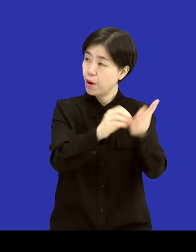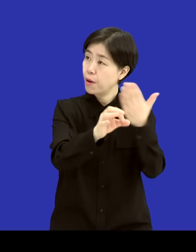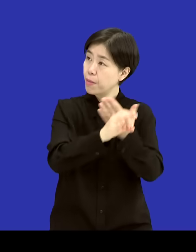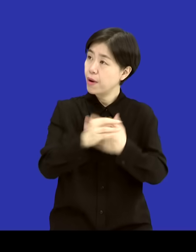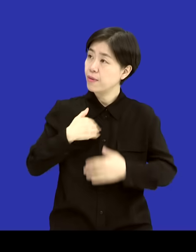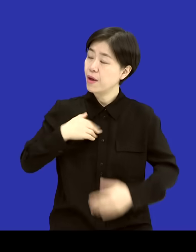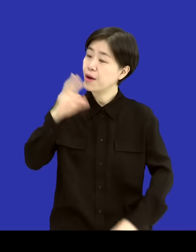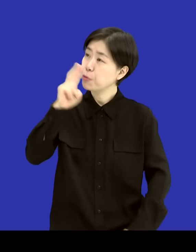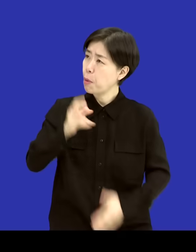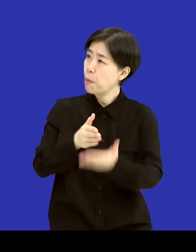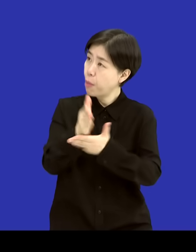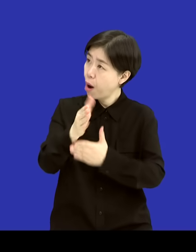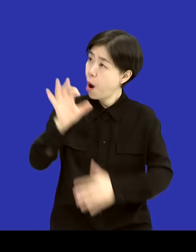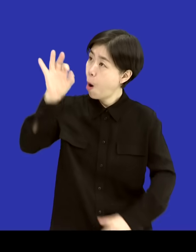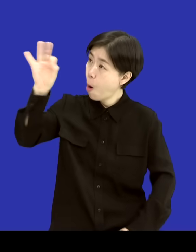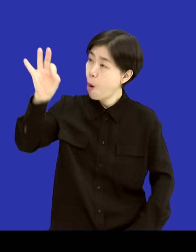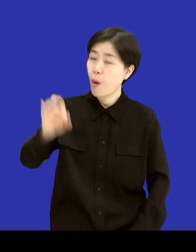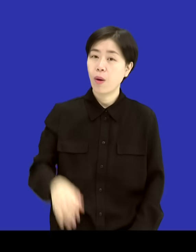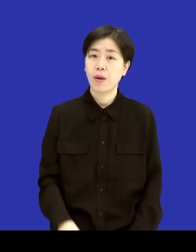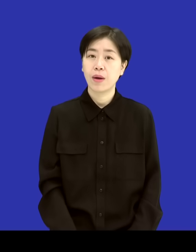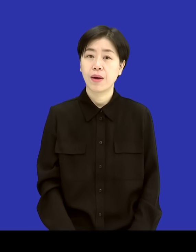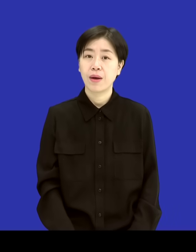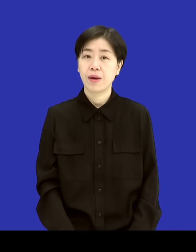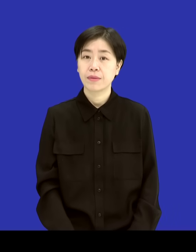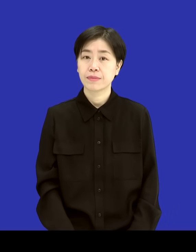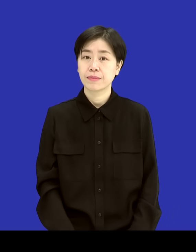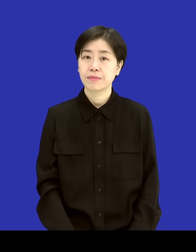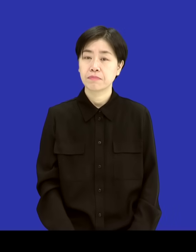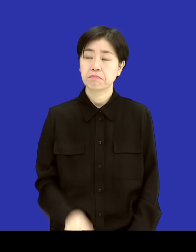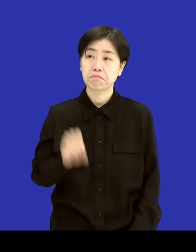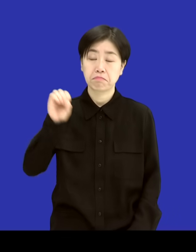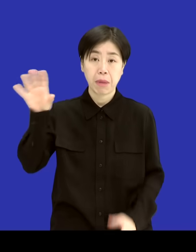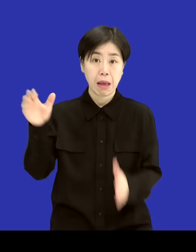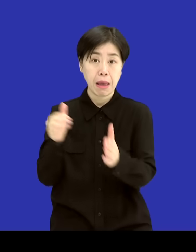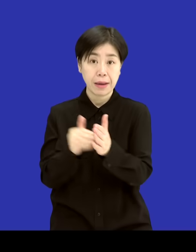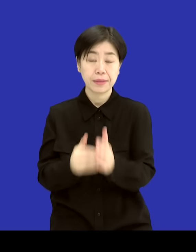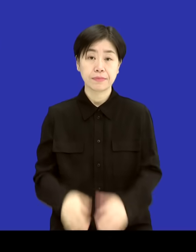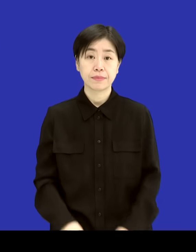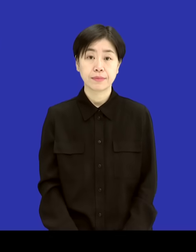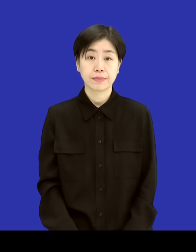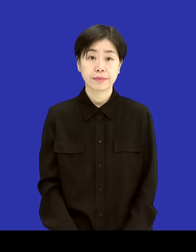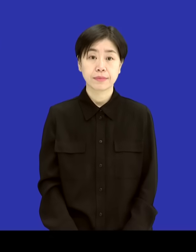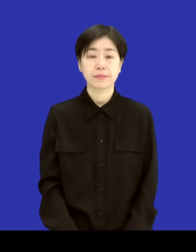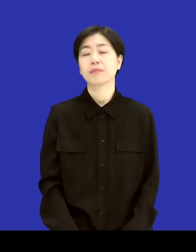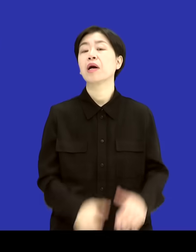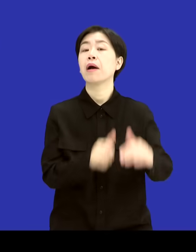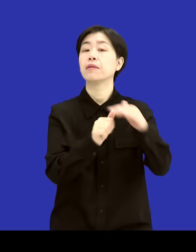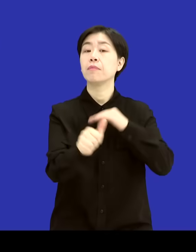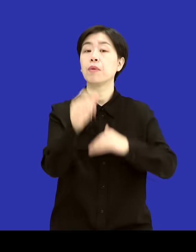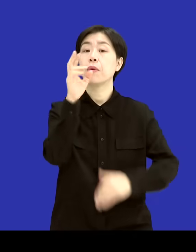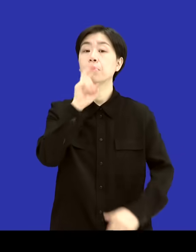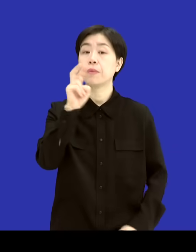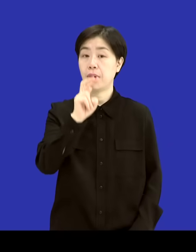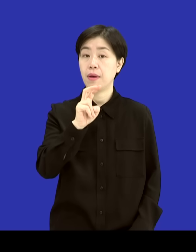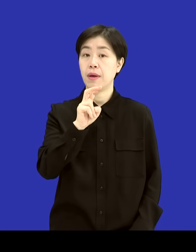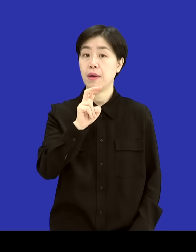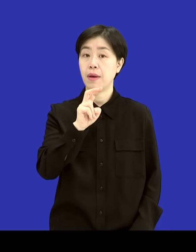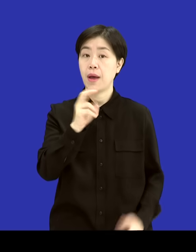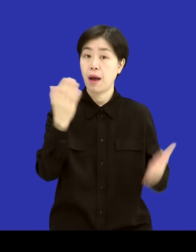공부를 할 수 있게 해달라. 네. 그래서 그 메릴랜드에 그래도 제일 좋은 음대가 존스홉킨스 대학교